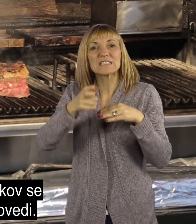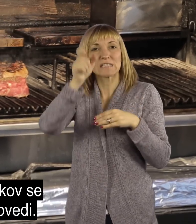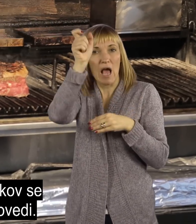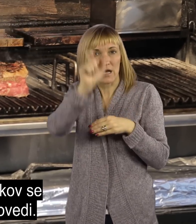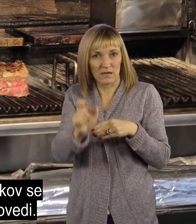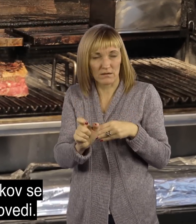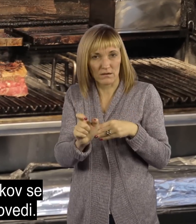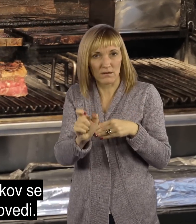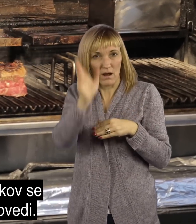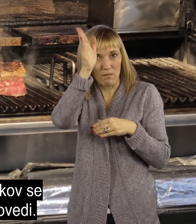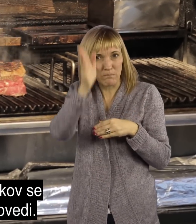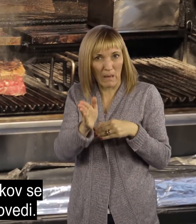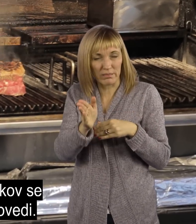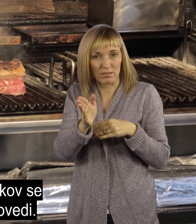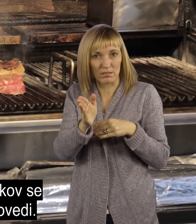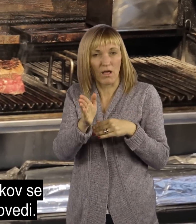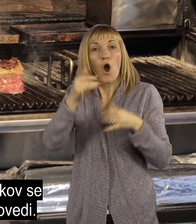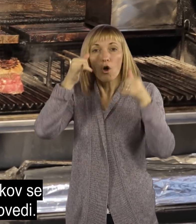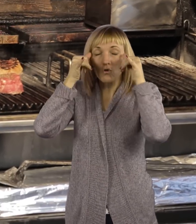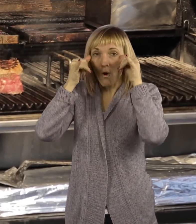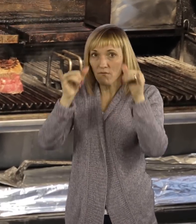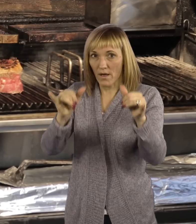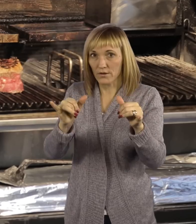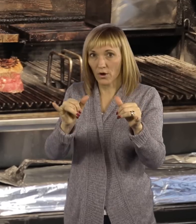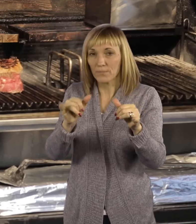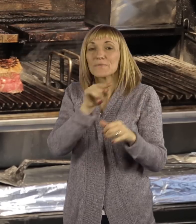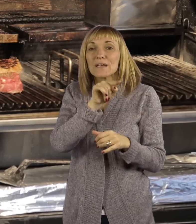iz hrbta govedi.